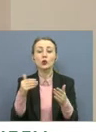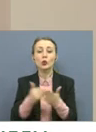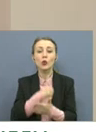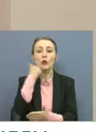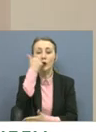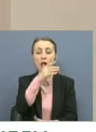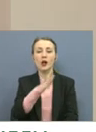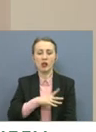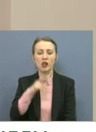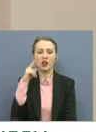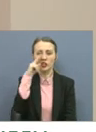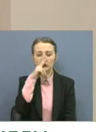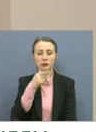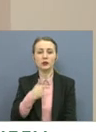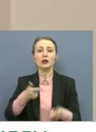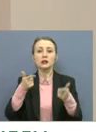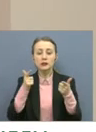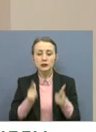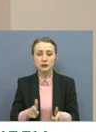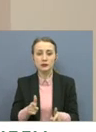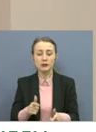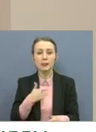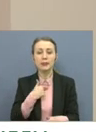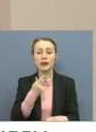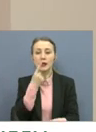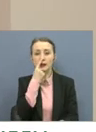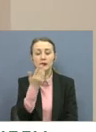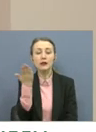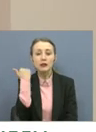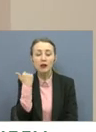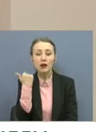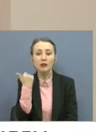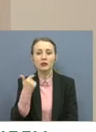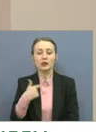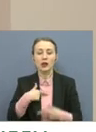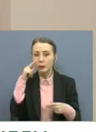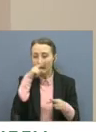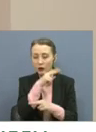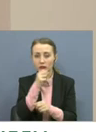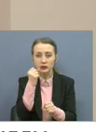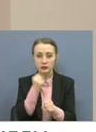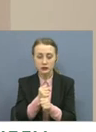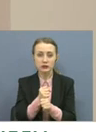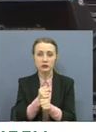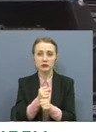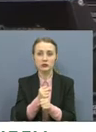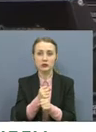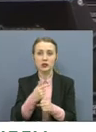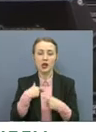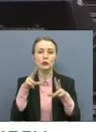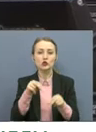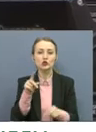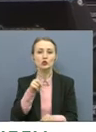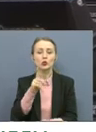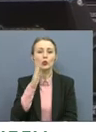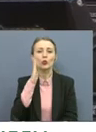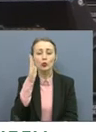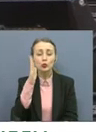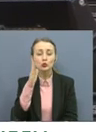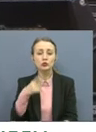айтып туған күнін құттықтап, туған күнін құттықтағаннан кейін жалпы отырған барлық жаңағы ішіндегі халықты